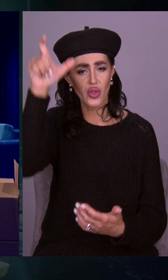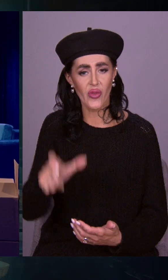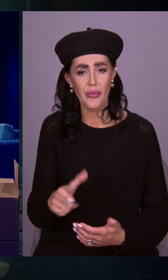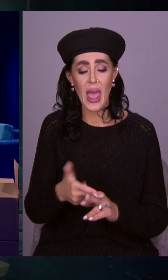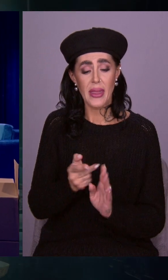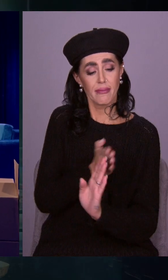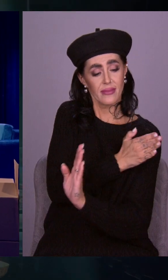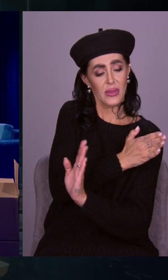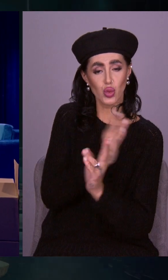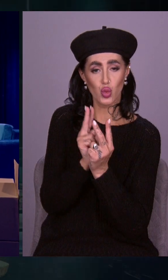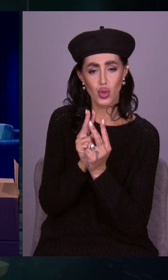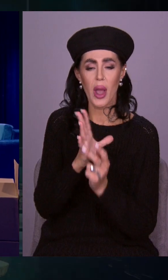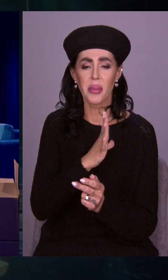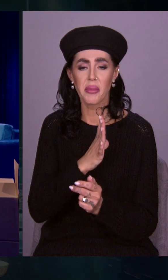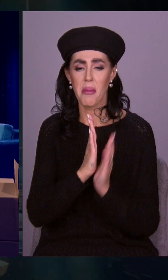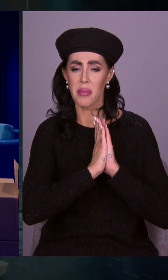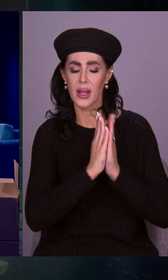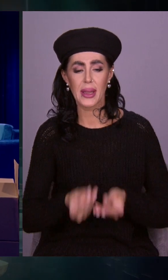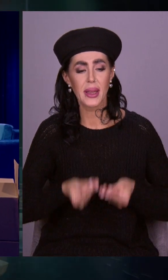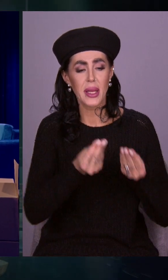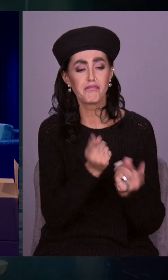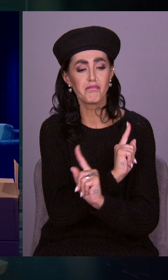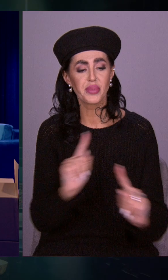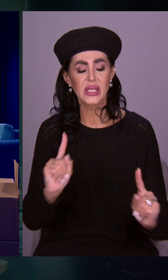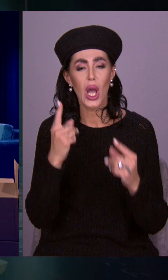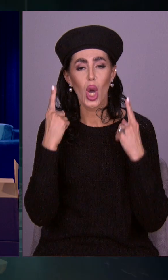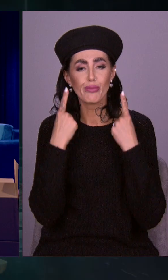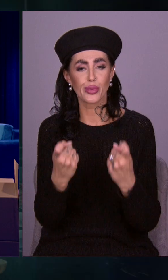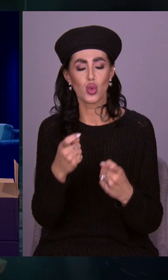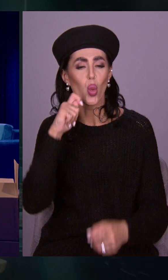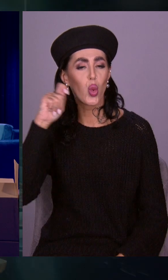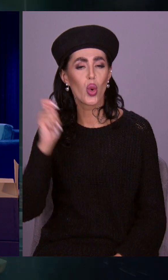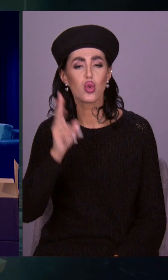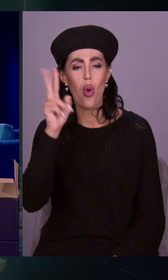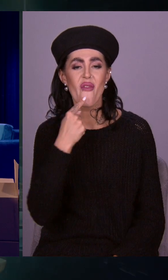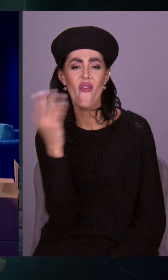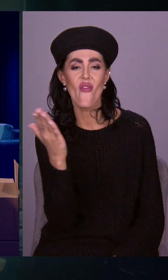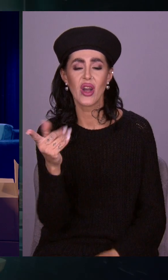зустрічі попросив дати йому подивитись крутих актуальних українських стендаперів. Кого б ти міг